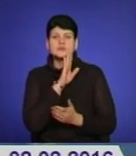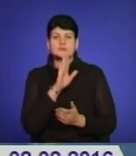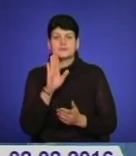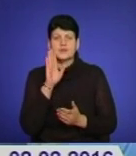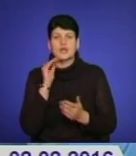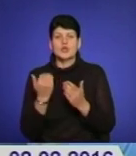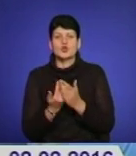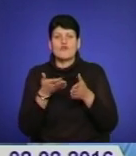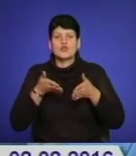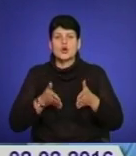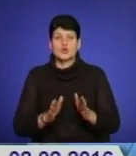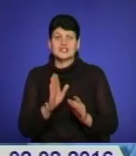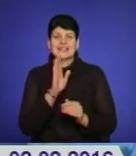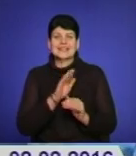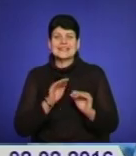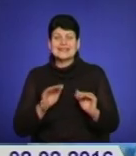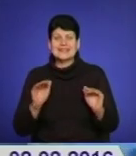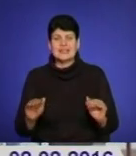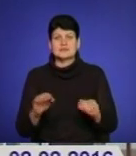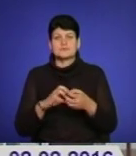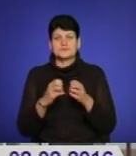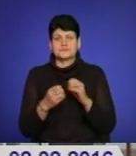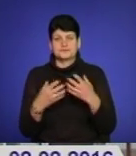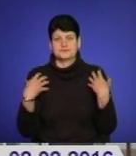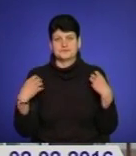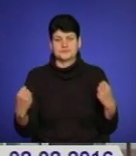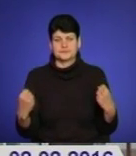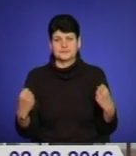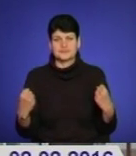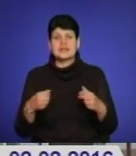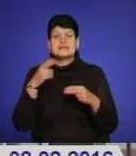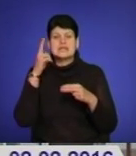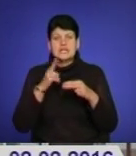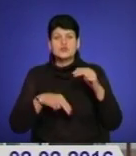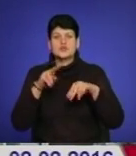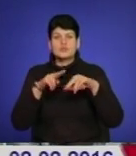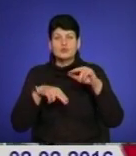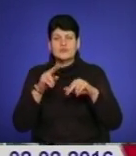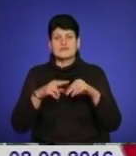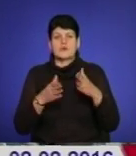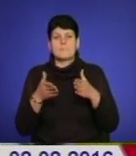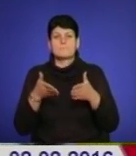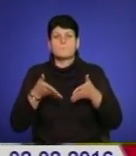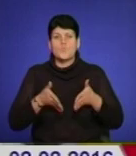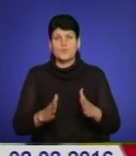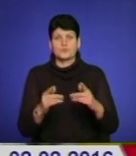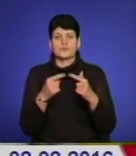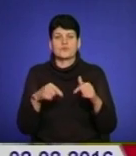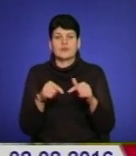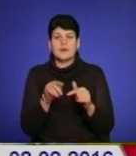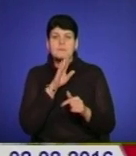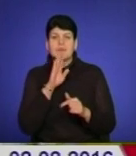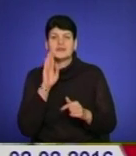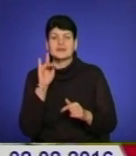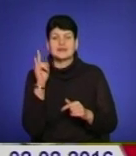дітей з патологіями. Подробиці у сюжеті. Завершується будівництво пологового відділення перинатального центру матері і